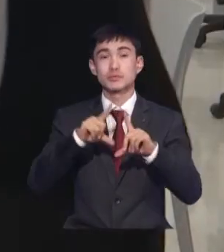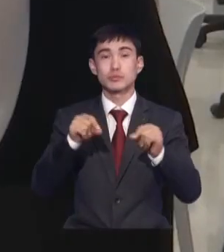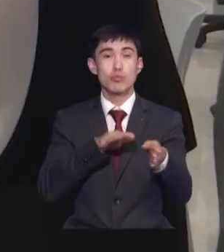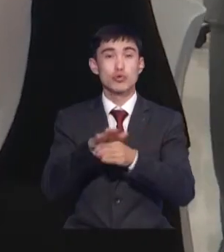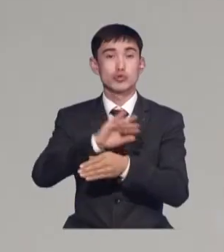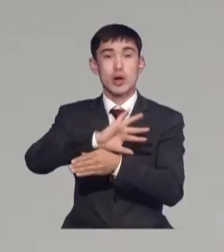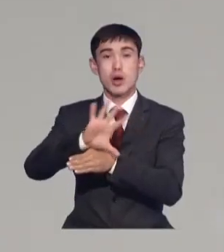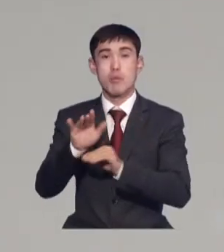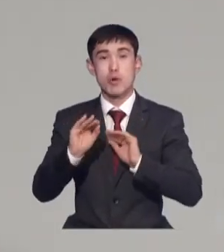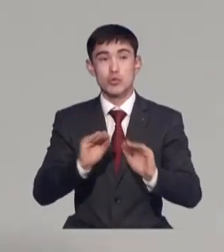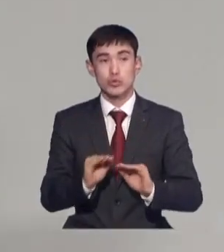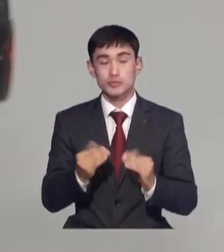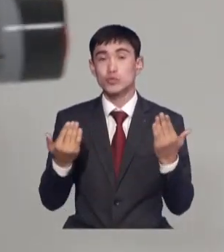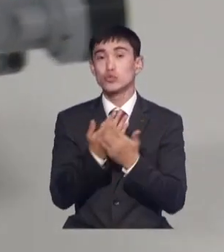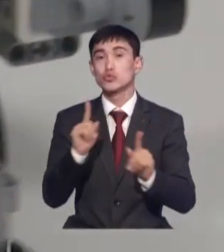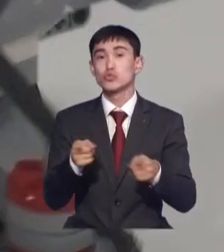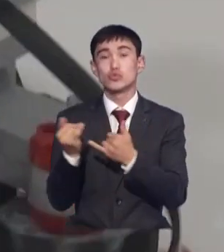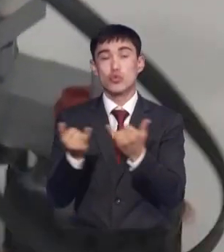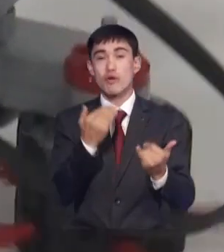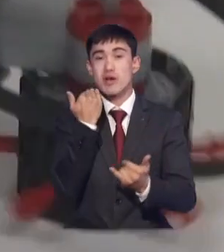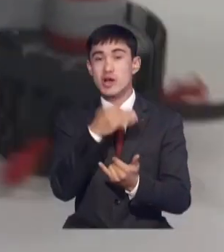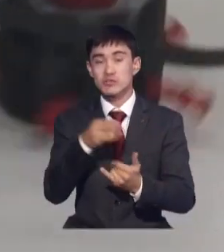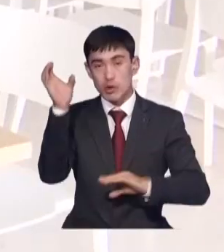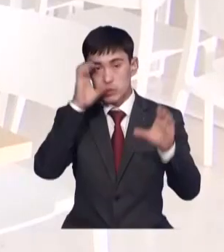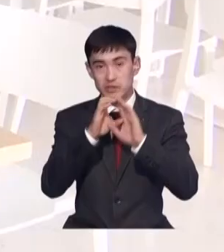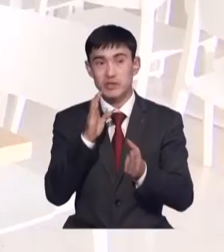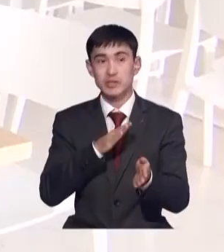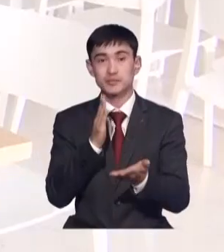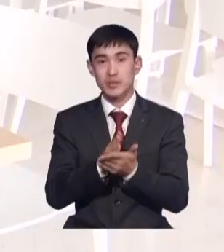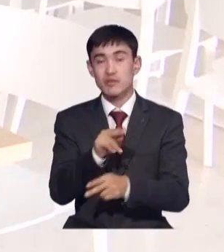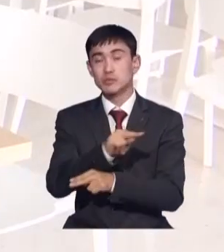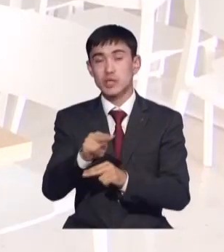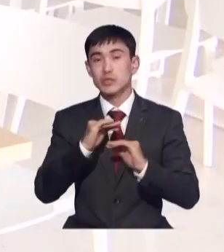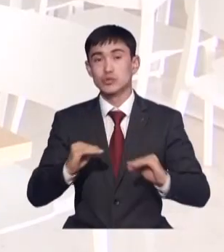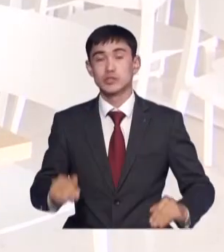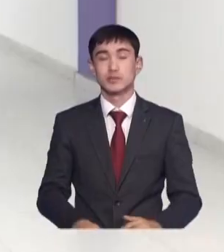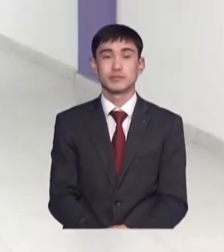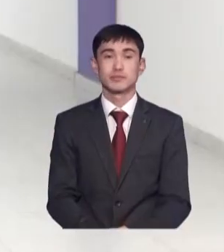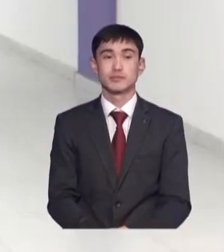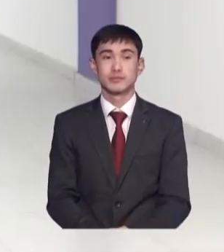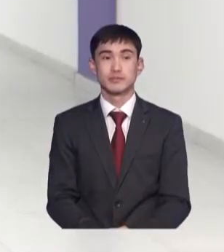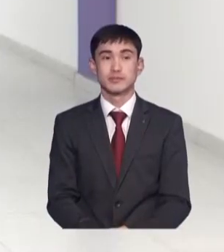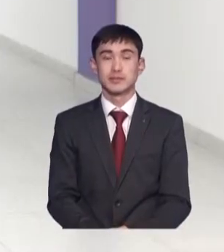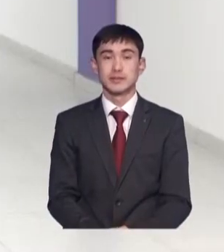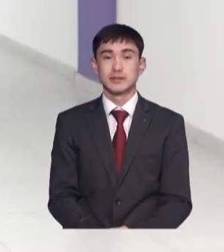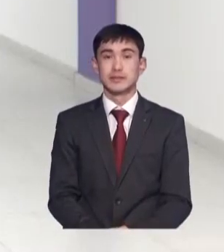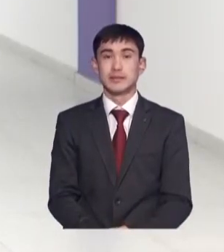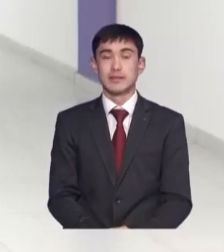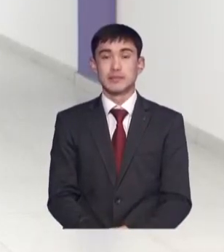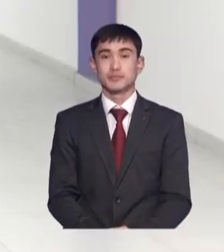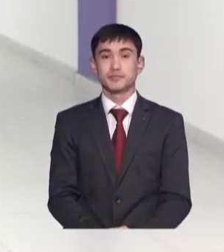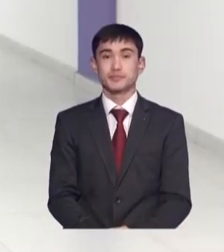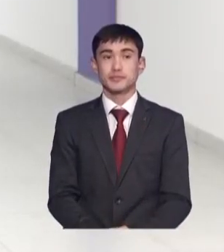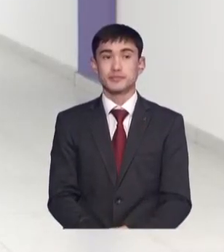полностью оборудован, созданы все условия для качественного образования и воспитания учащихся. Материальных базам звучит